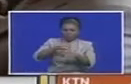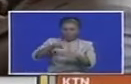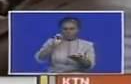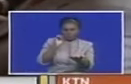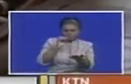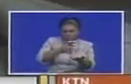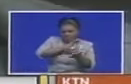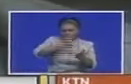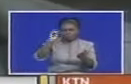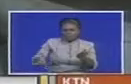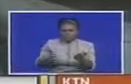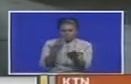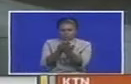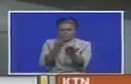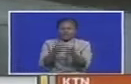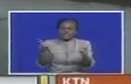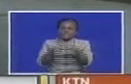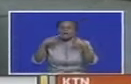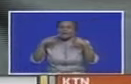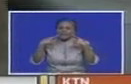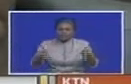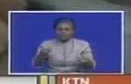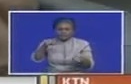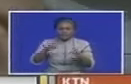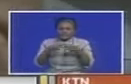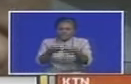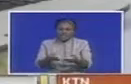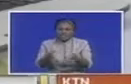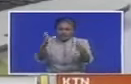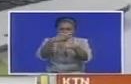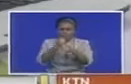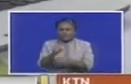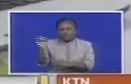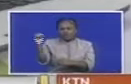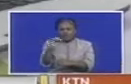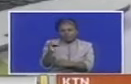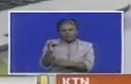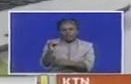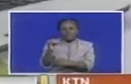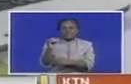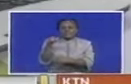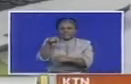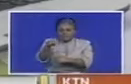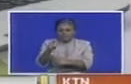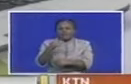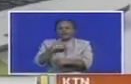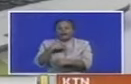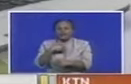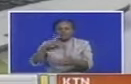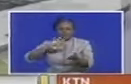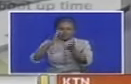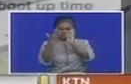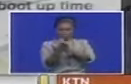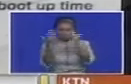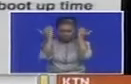mbali zabuni ambayo wizara ya elimu ilitangaza kwamba imeipa kampuni hiyo ya Olive Telecommunications, ndipo sa kampuni hiyo ikafika